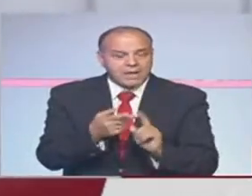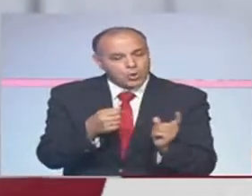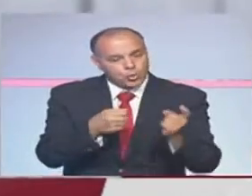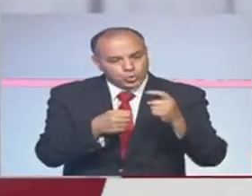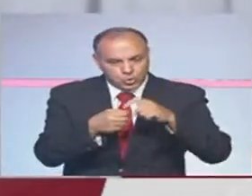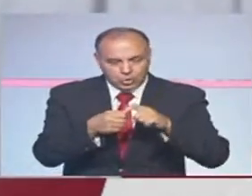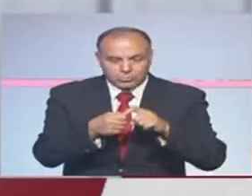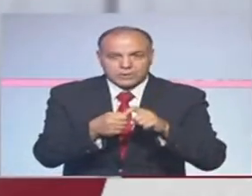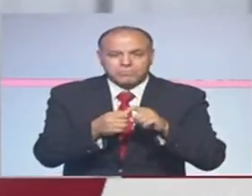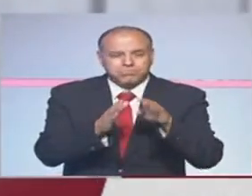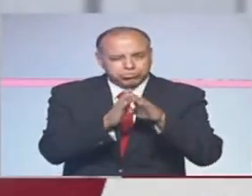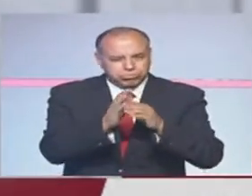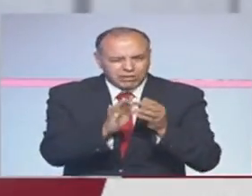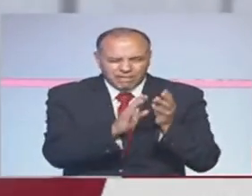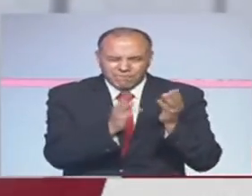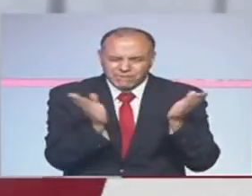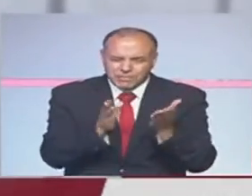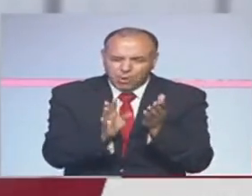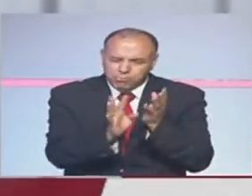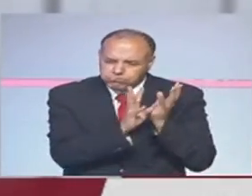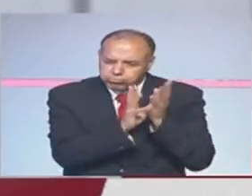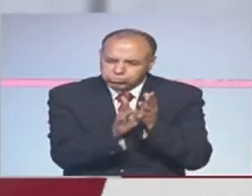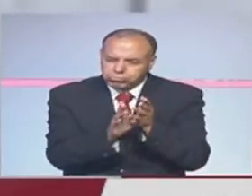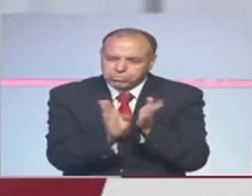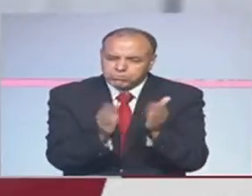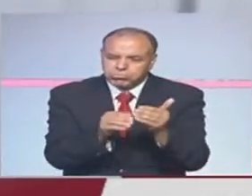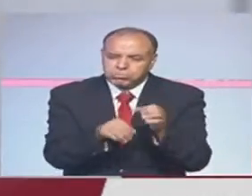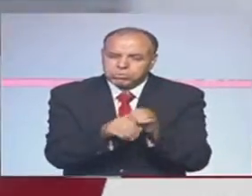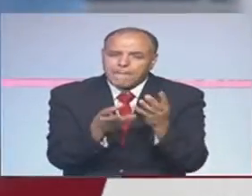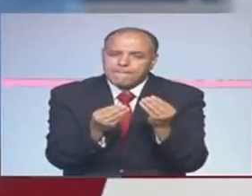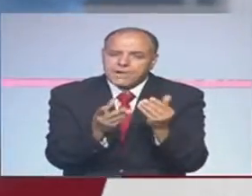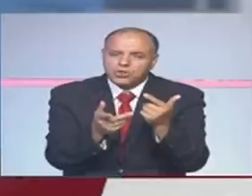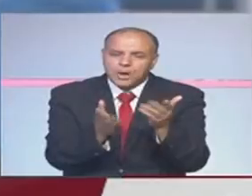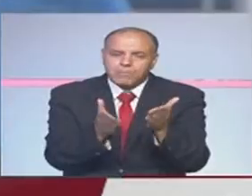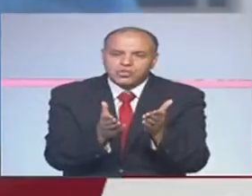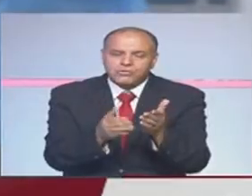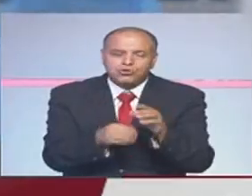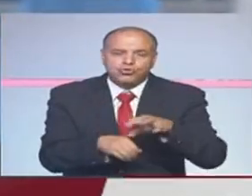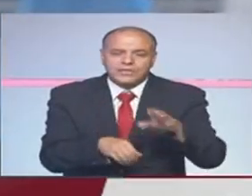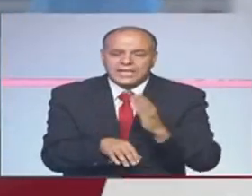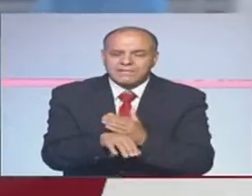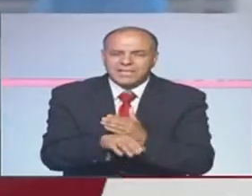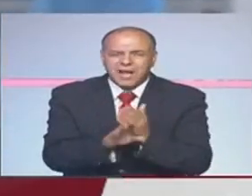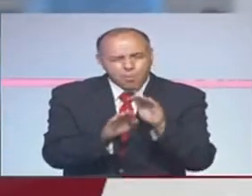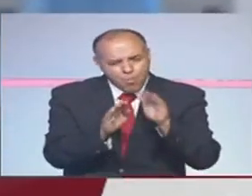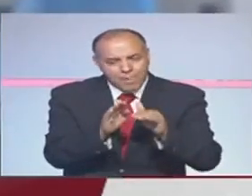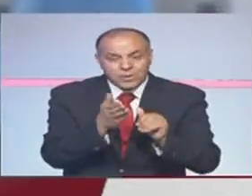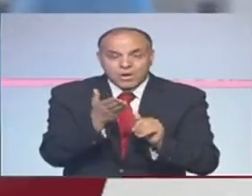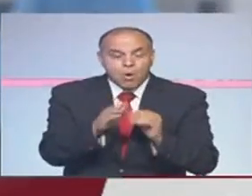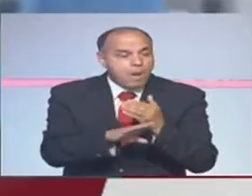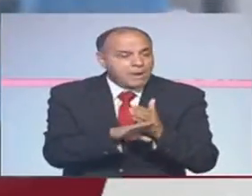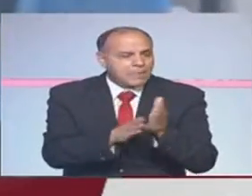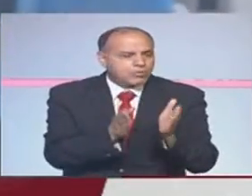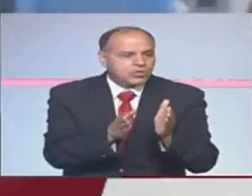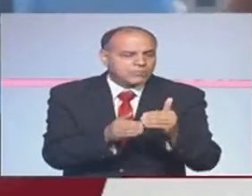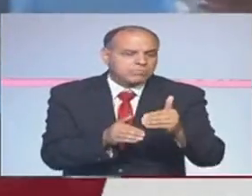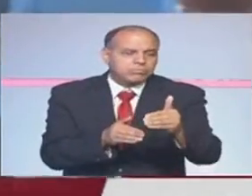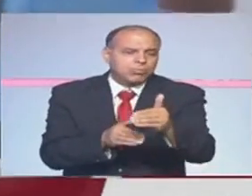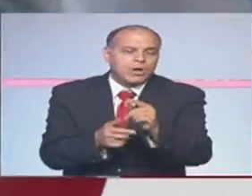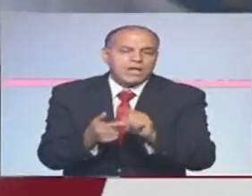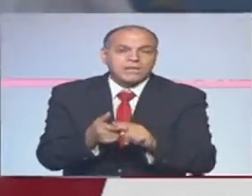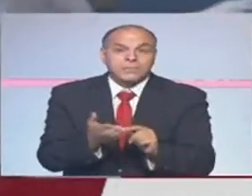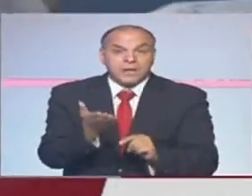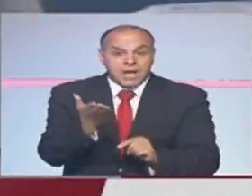في تخفيف الضغط على باقي اقسام الكوفيه بالمستشفى الجهوي وبقي المستشفيات المحليه